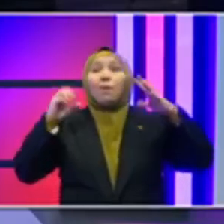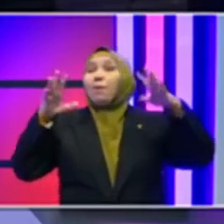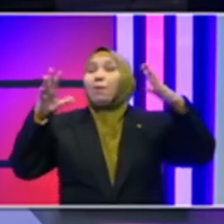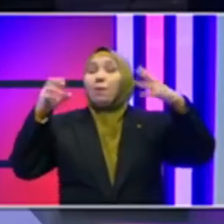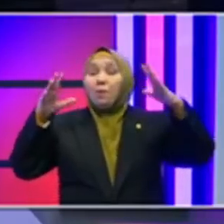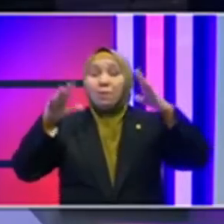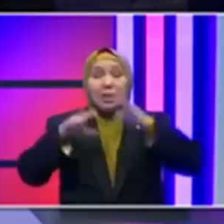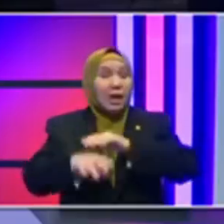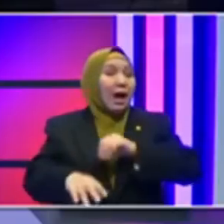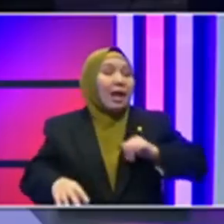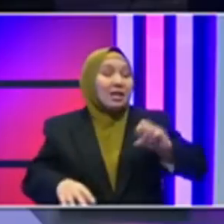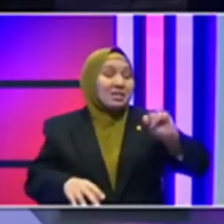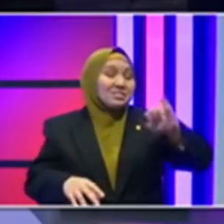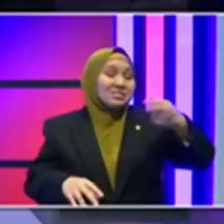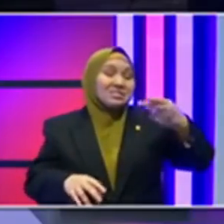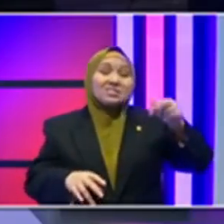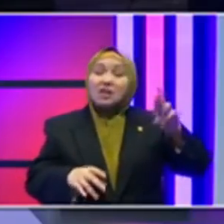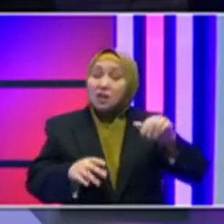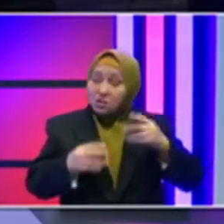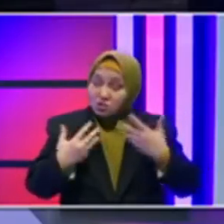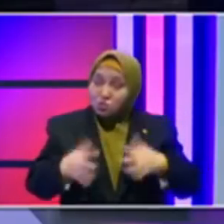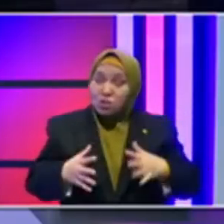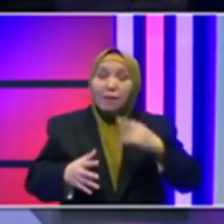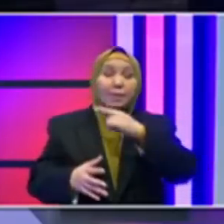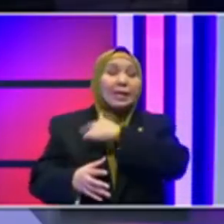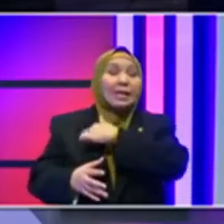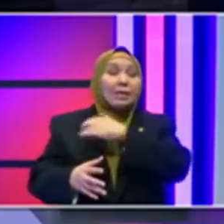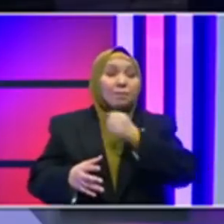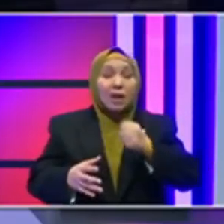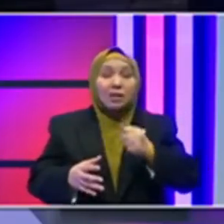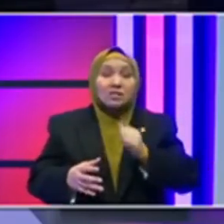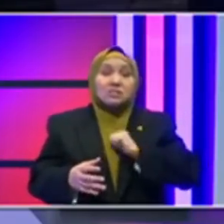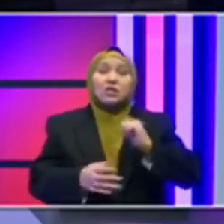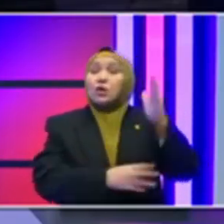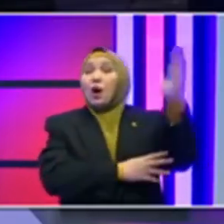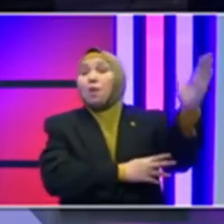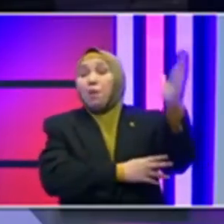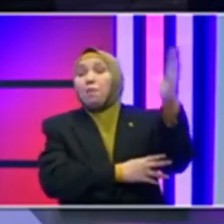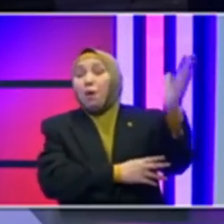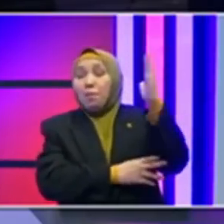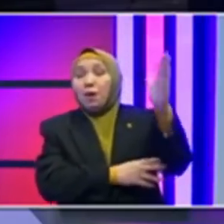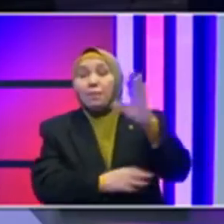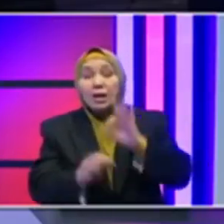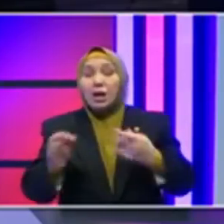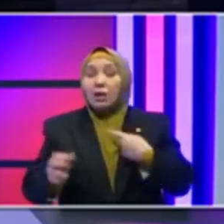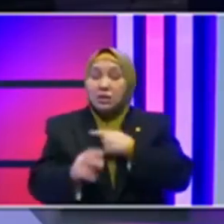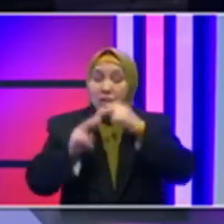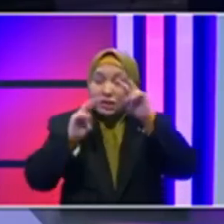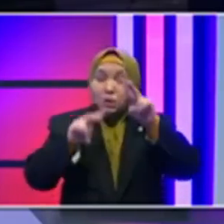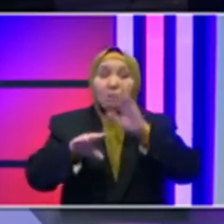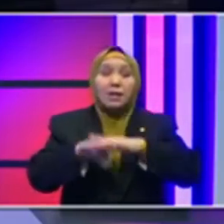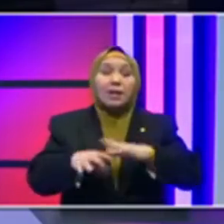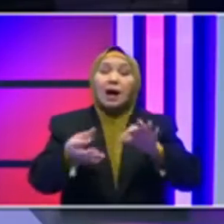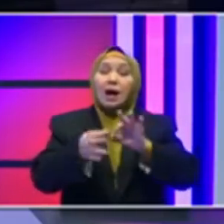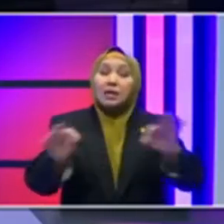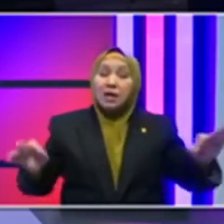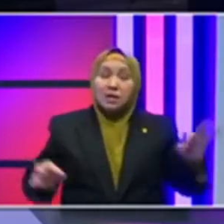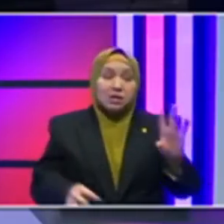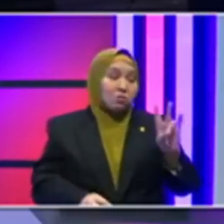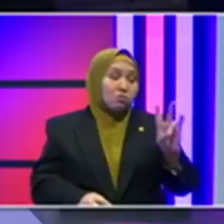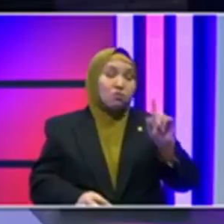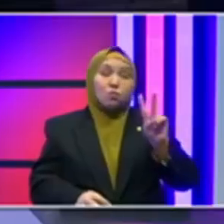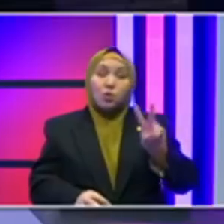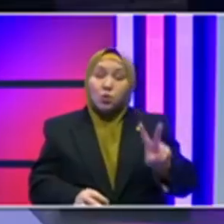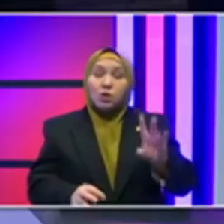ahli sihir ini bila dia sudah pun beriman dia pula yang ceramah ya eee kalau kita tengok kepada ayat yang ke-72